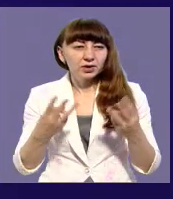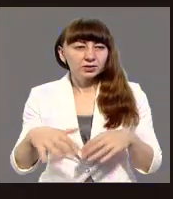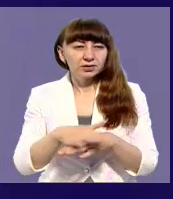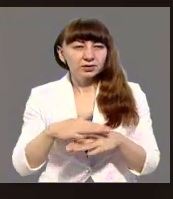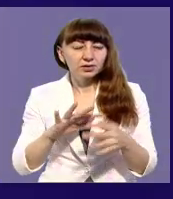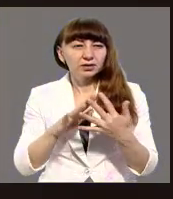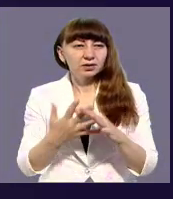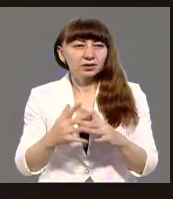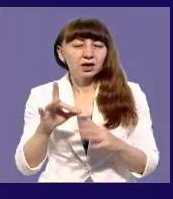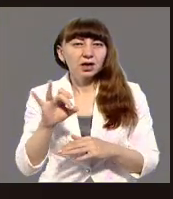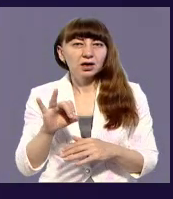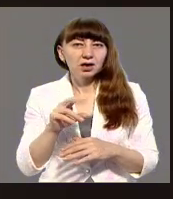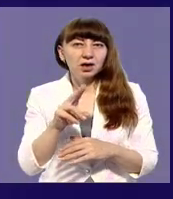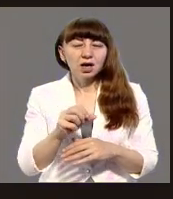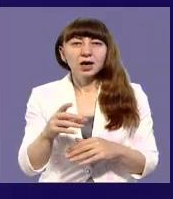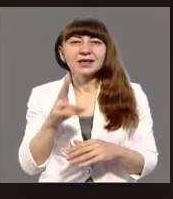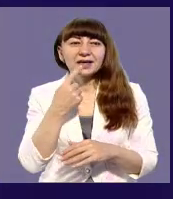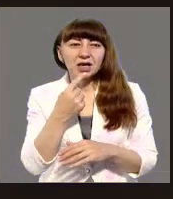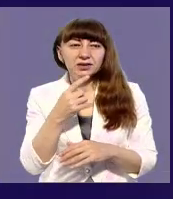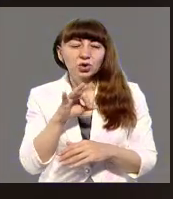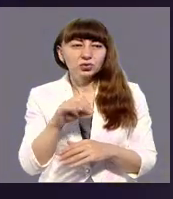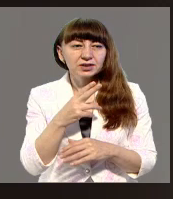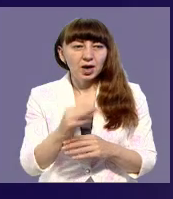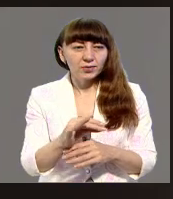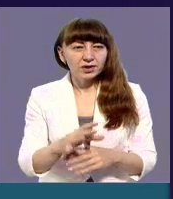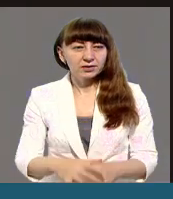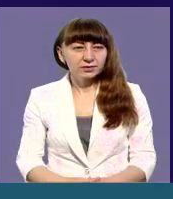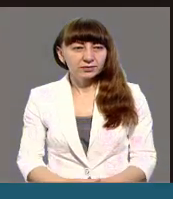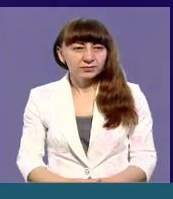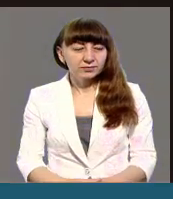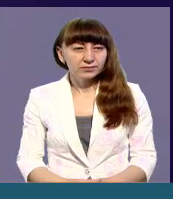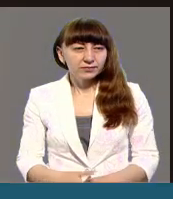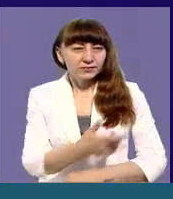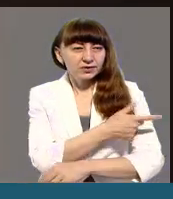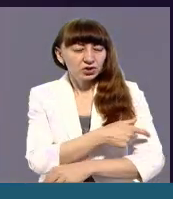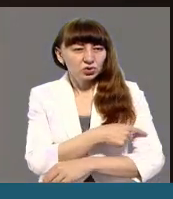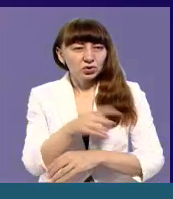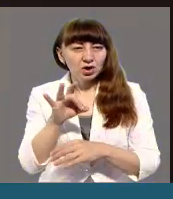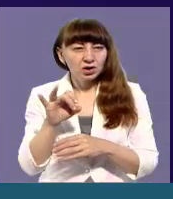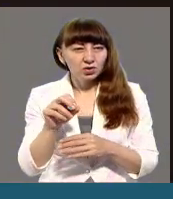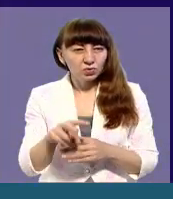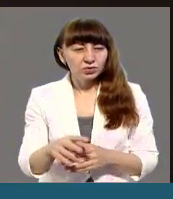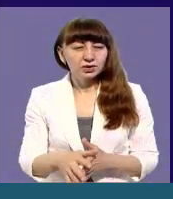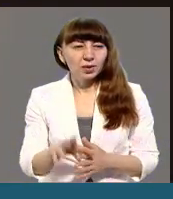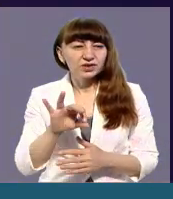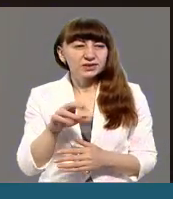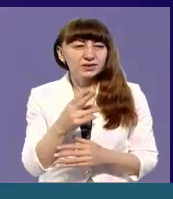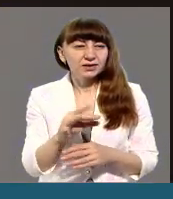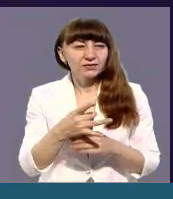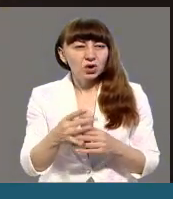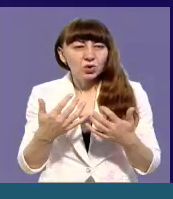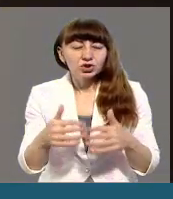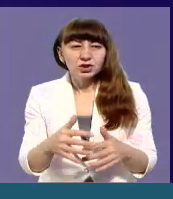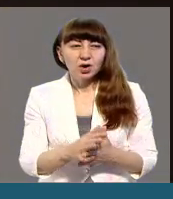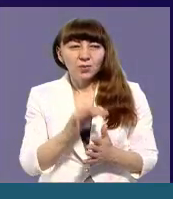районе сёл орка и Краснооктябрьский к месту вызова незамедлительно был направлен дежурный Корол пч-1 костинского района учитывая